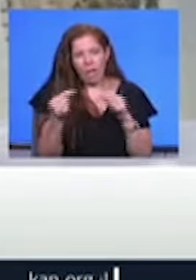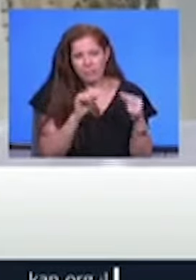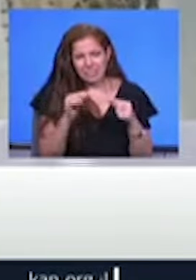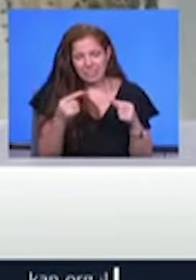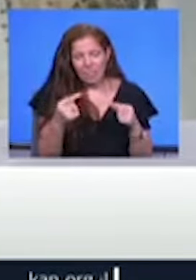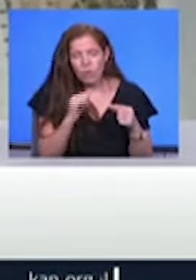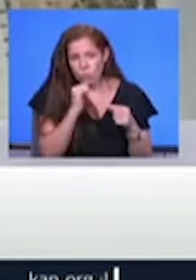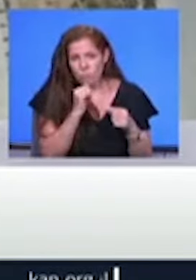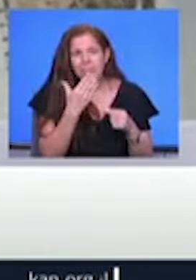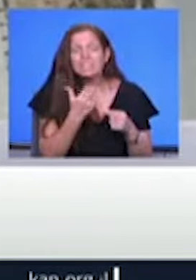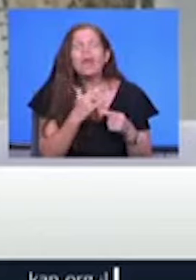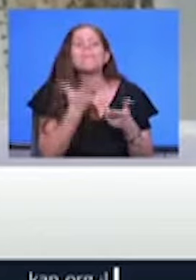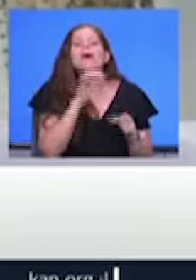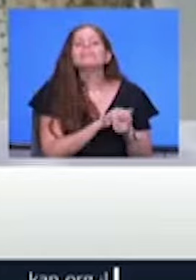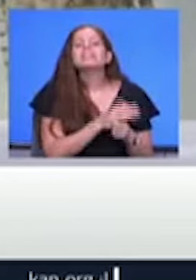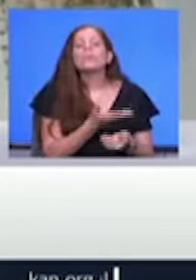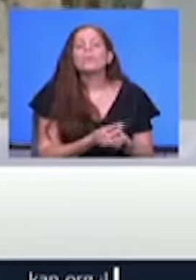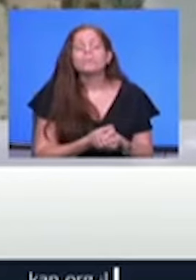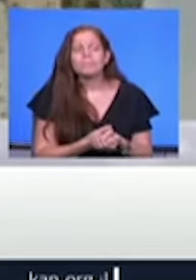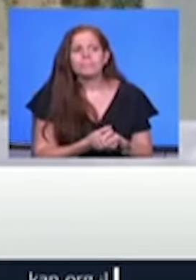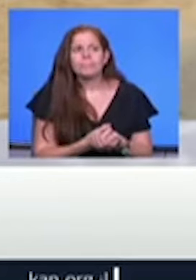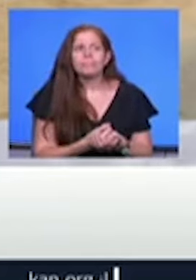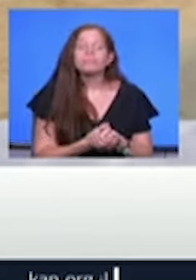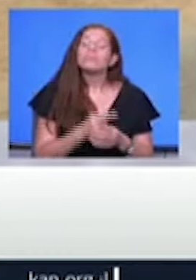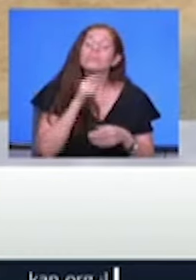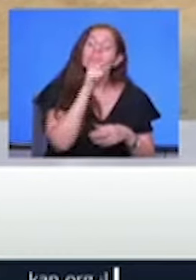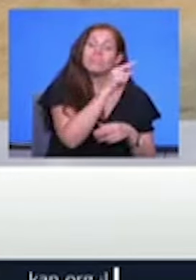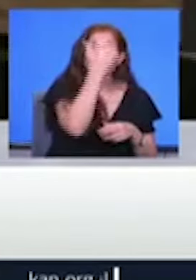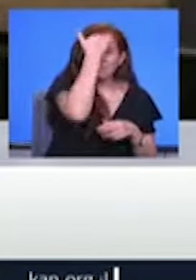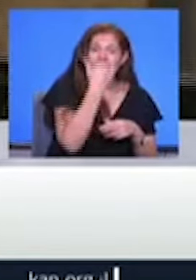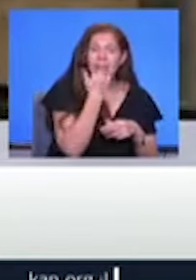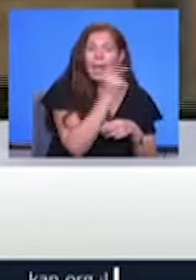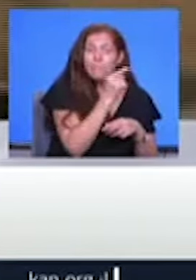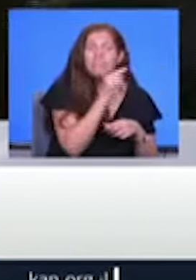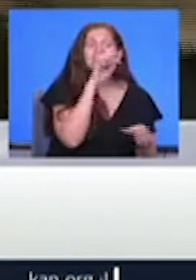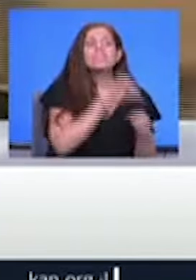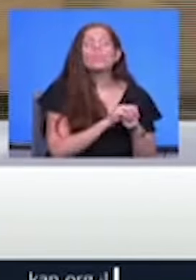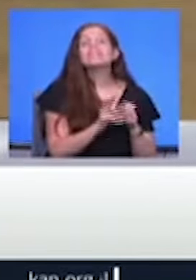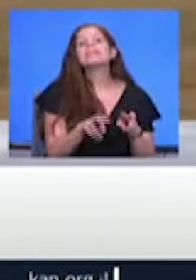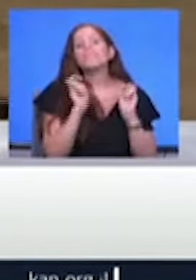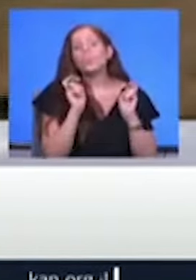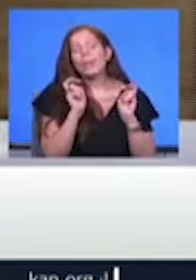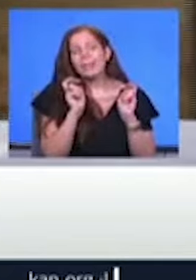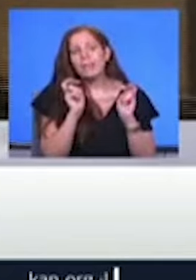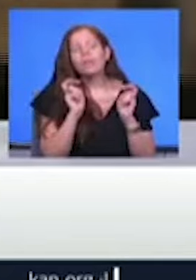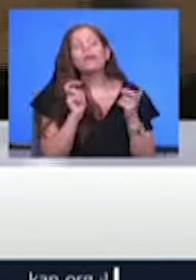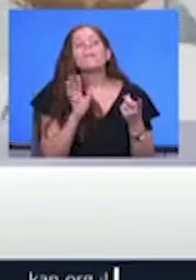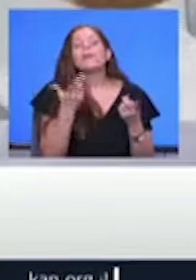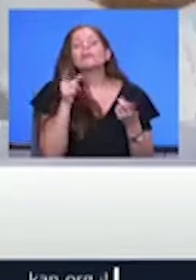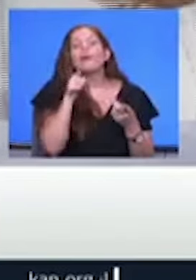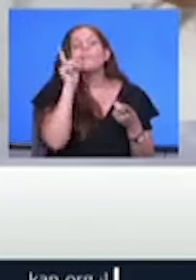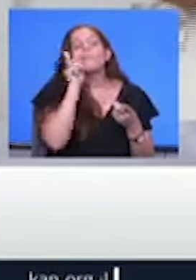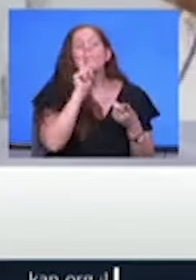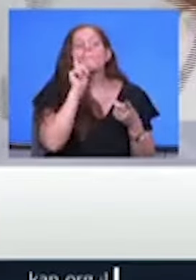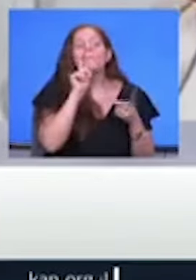בישראל? מה הם זיהו פה? הם זיהו הזדמנות פס מבחינתם, שבו הצבא, מה שהם מכנים